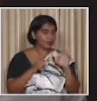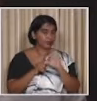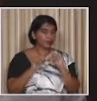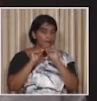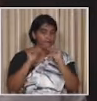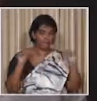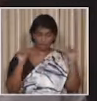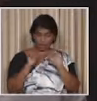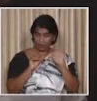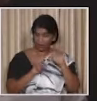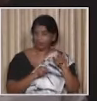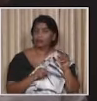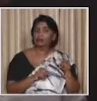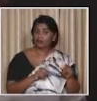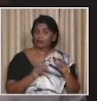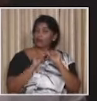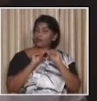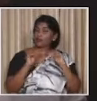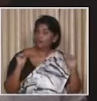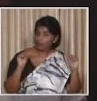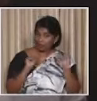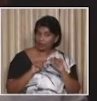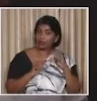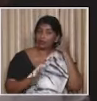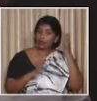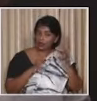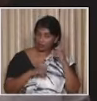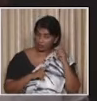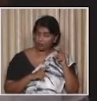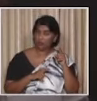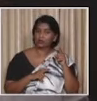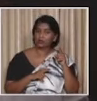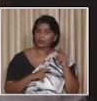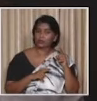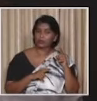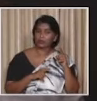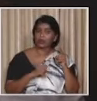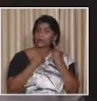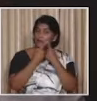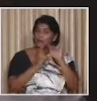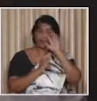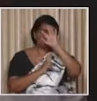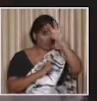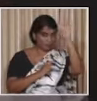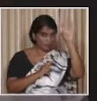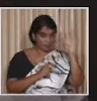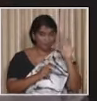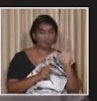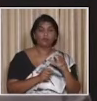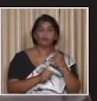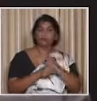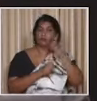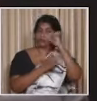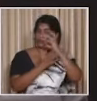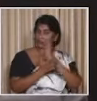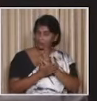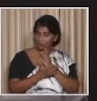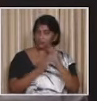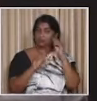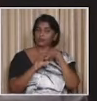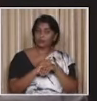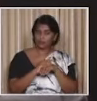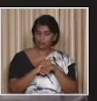වගන්ති තිබෙන්නේ. මේ වගන්ති ලෝකේ විවිධ රටවල ආණ්ඩුක්‍රම ව්‍යවස්ථාව